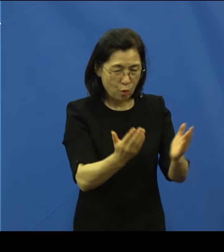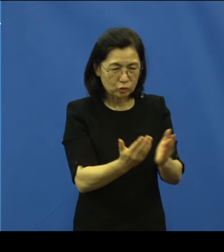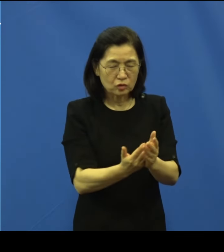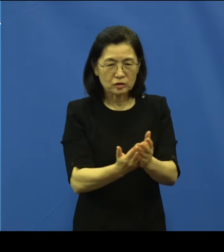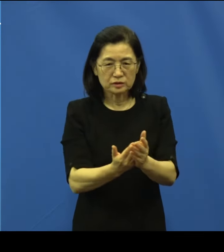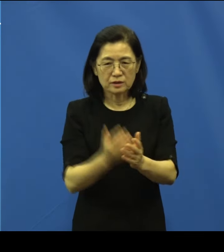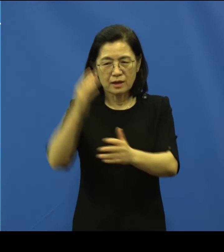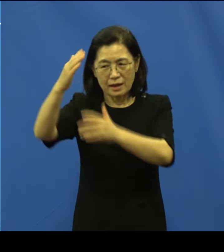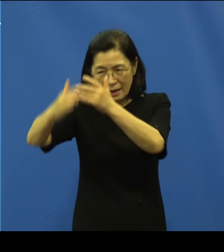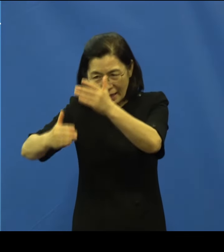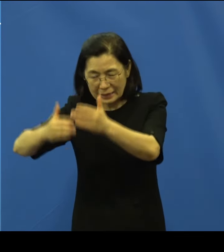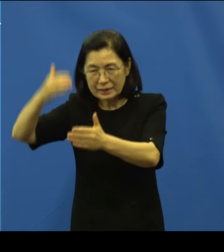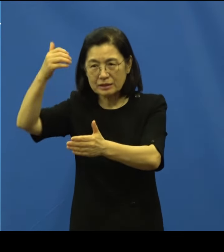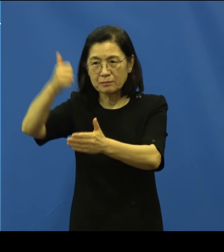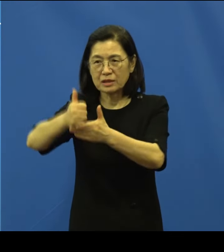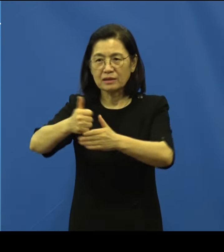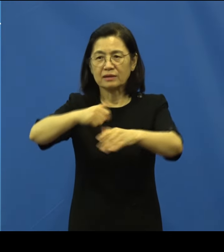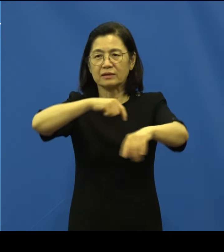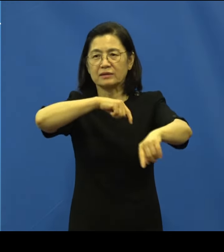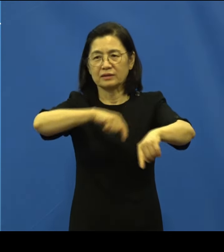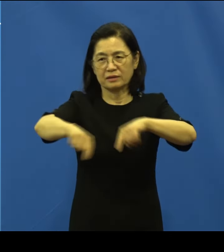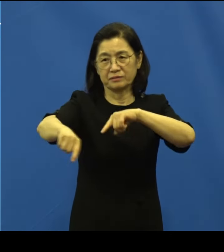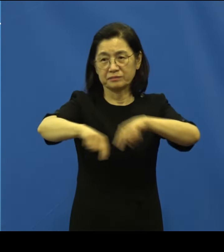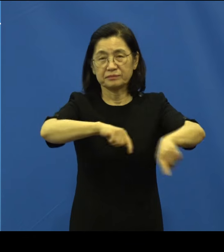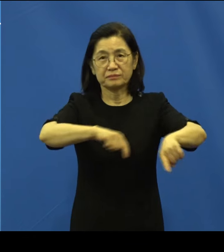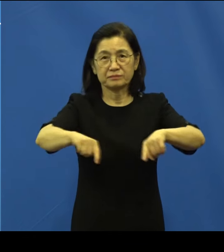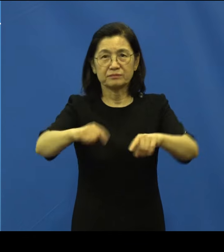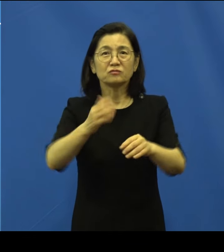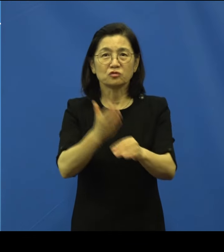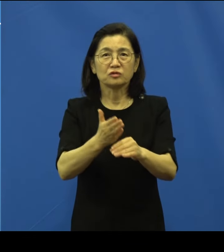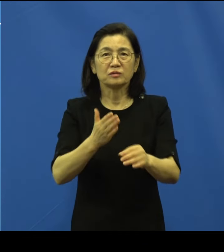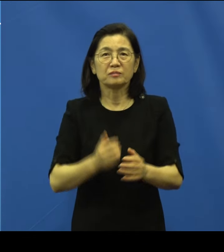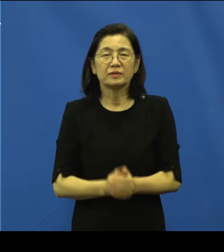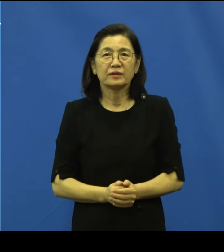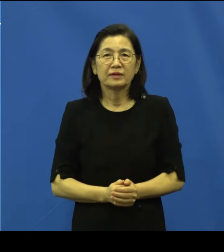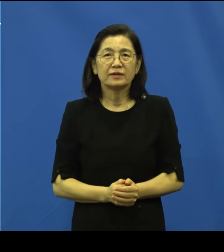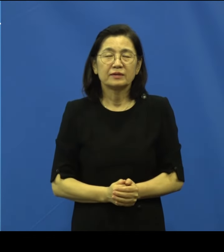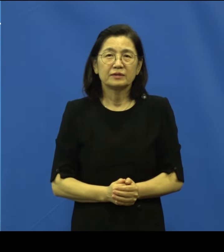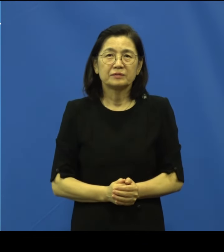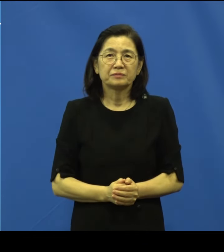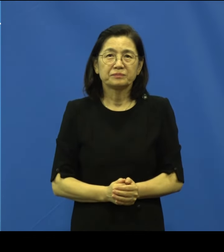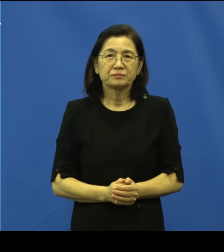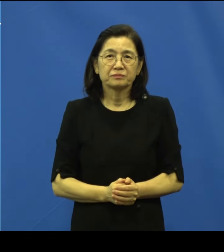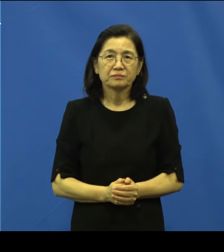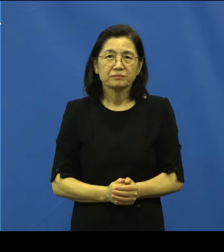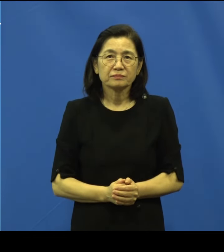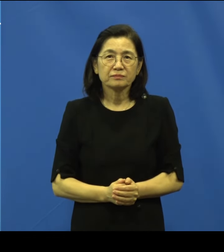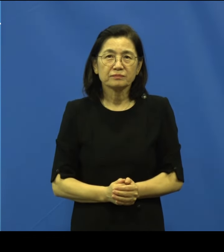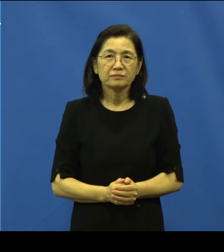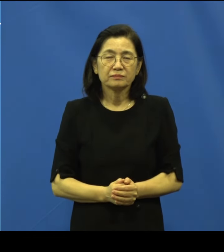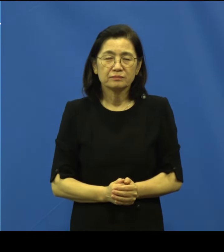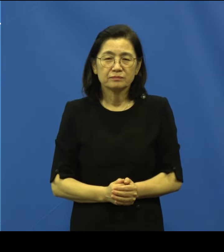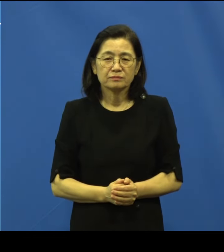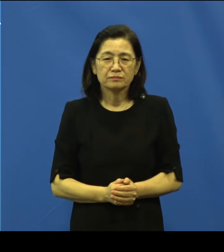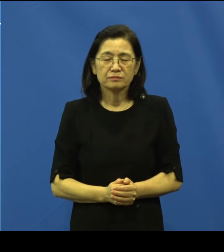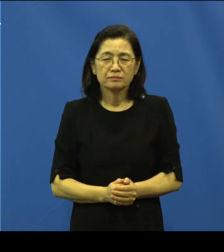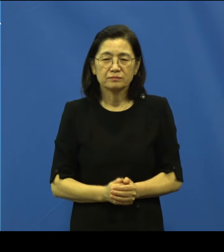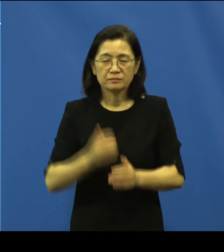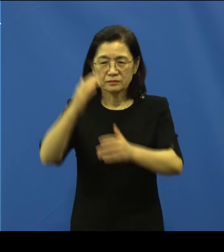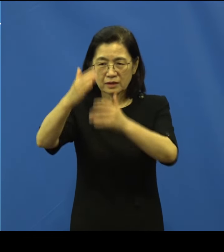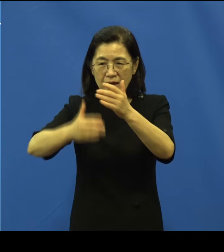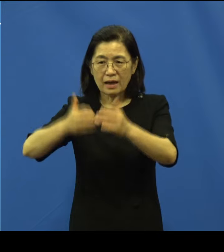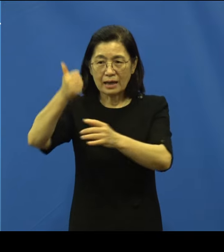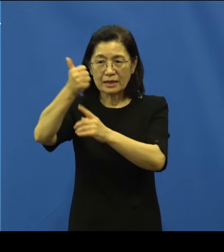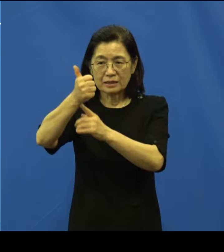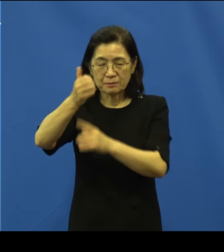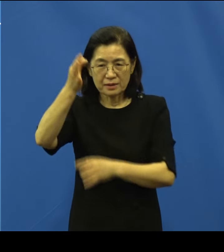지휘하고 계시는 거잖아요. 자, 엘리사의 정보의 입수 출처는 하나님이죠. 그죠? 하나님이 엘리사에게 모든